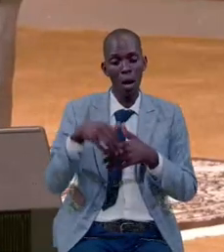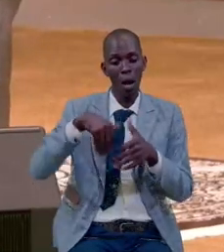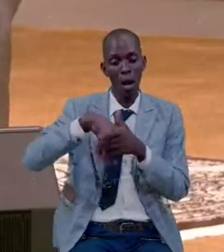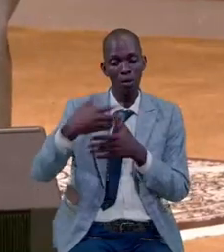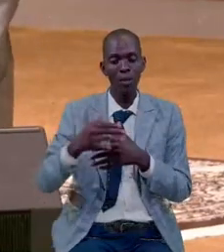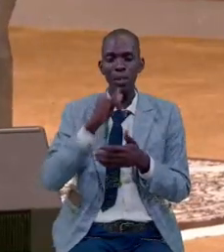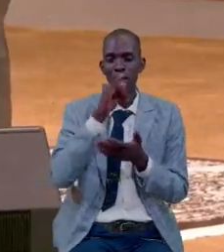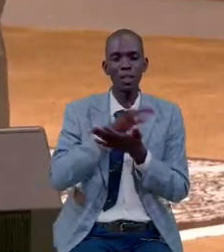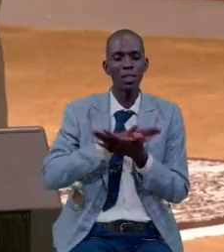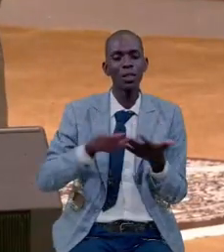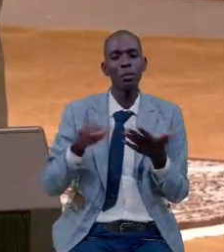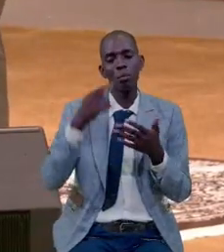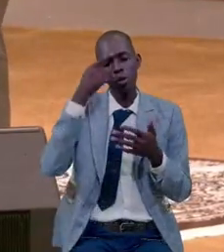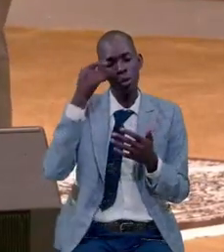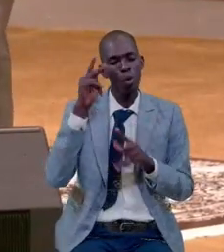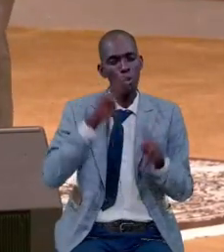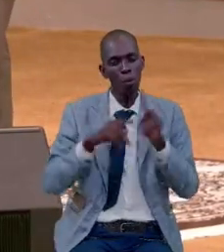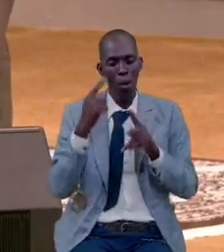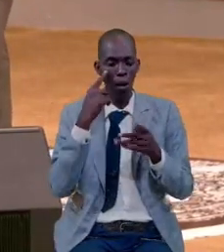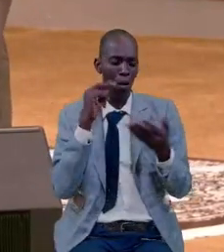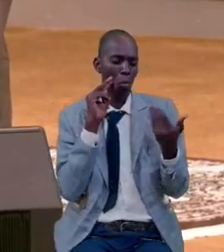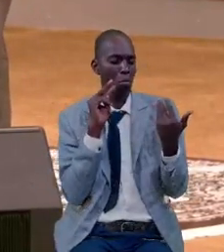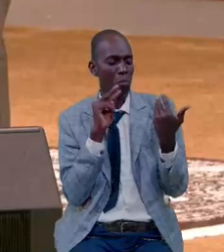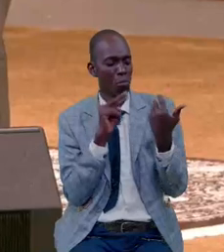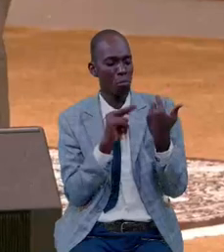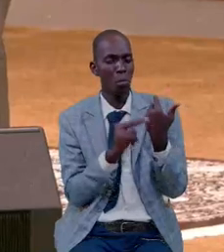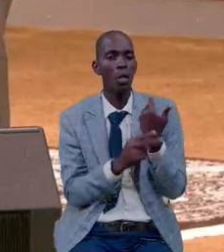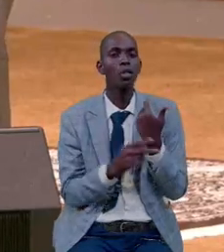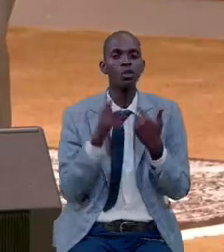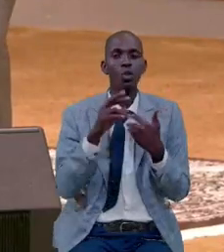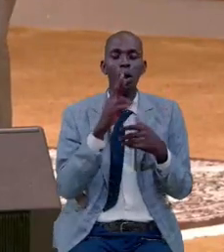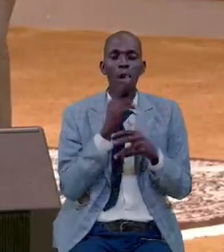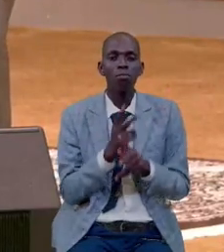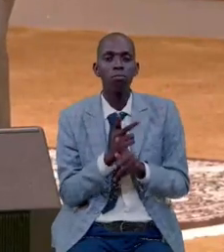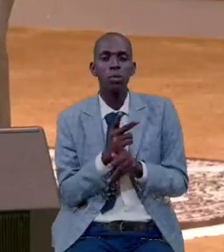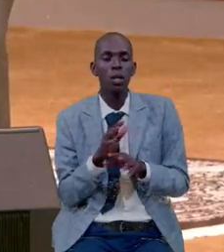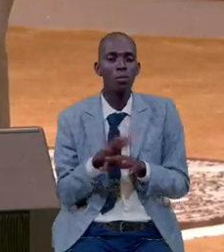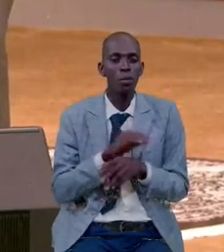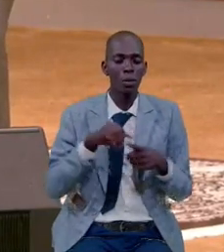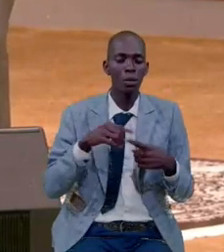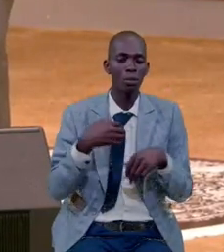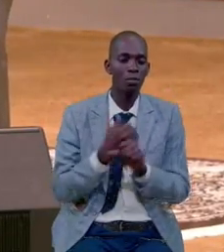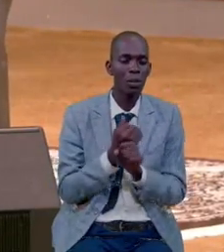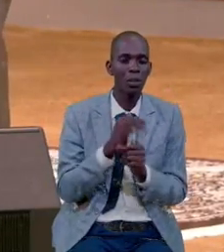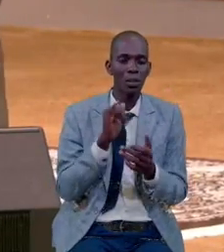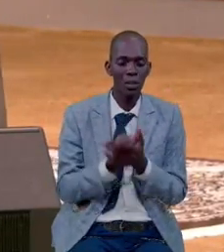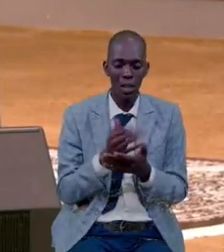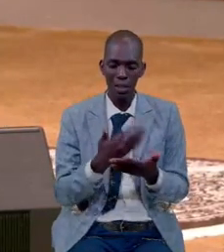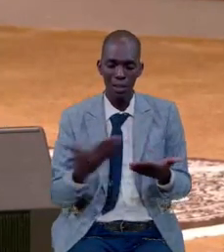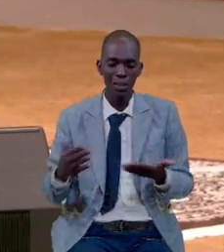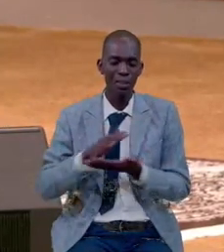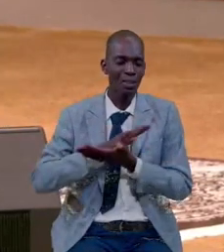les gens vont voir, ce que les gens vont savoir, ils sont méticuleux à bien faire ça. Ils